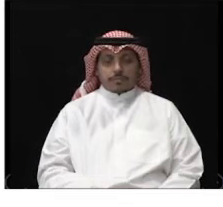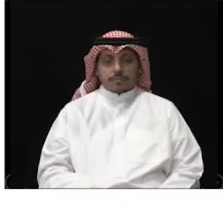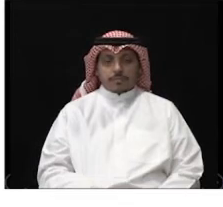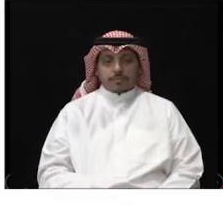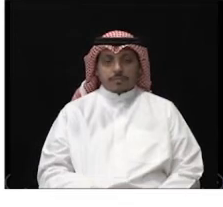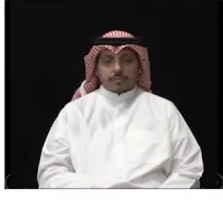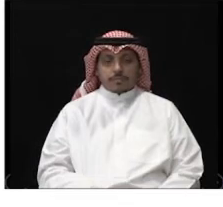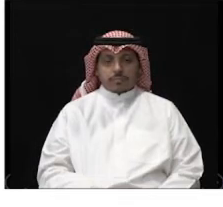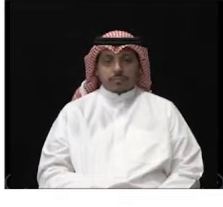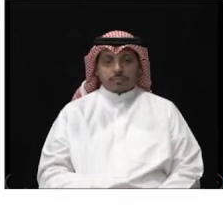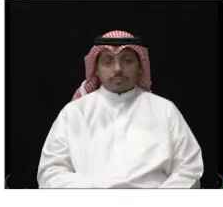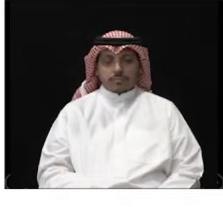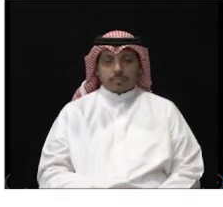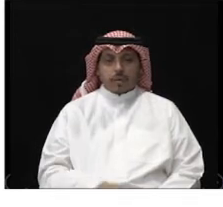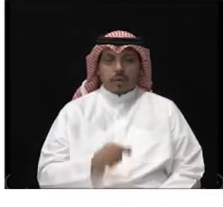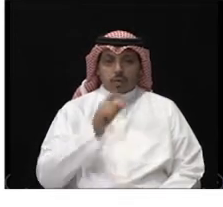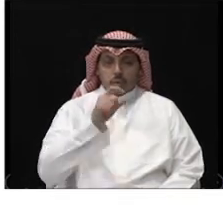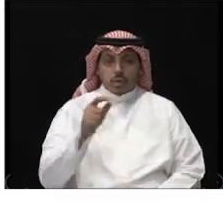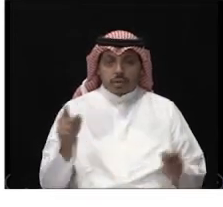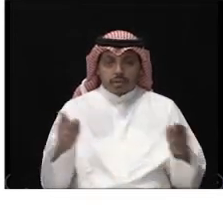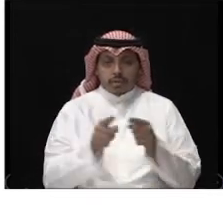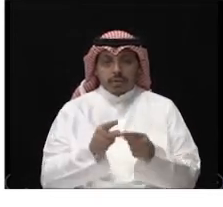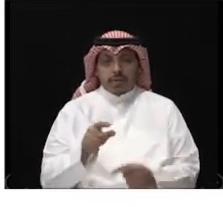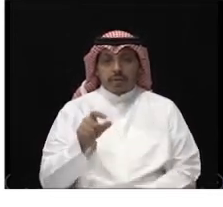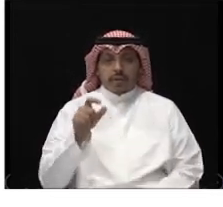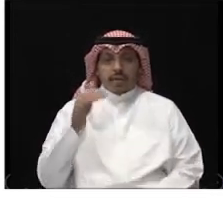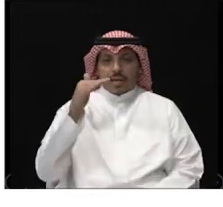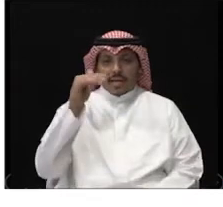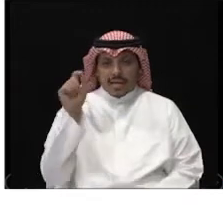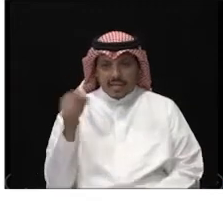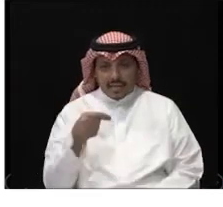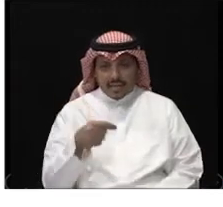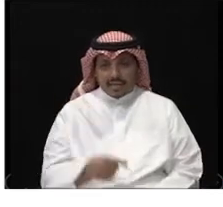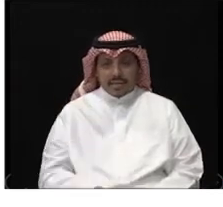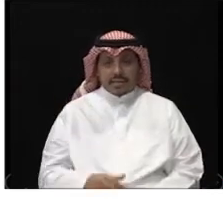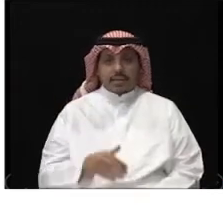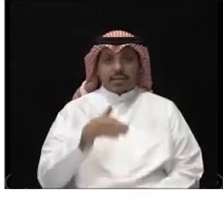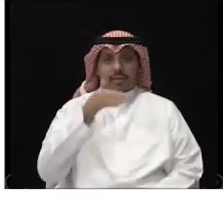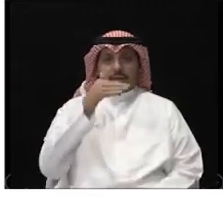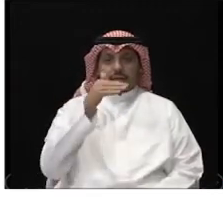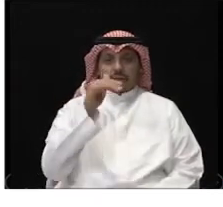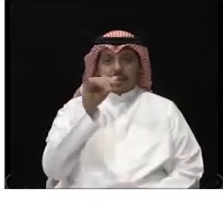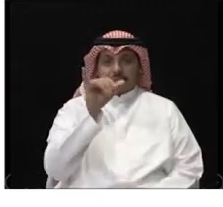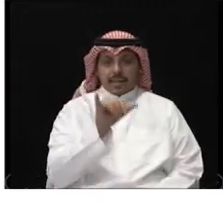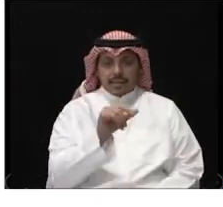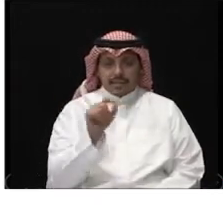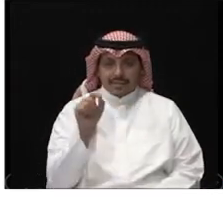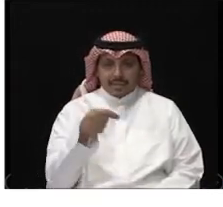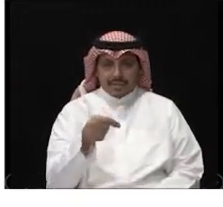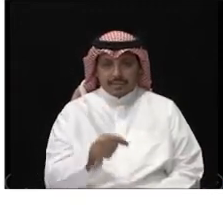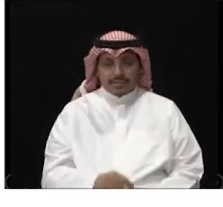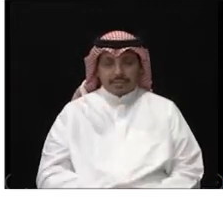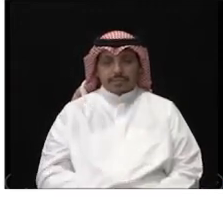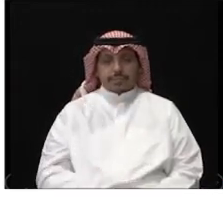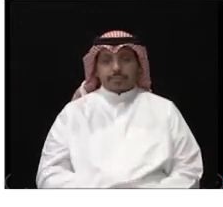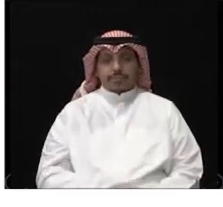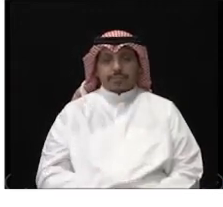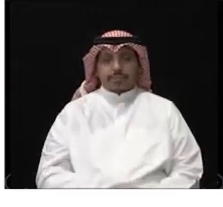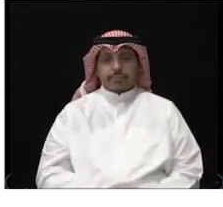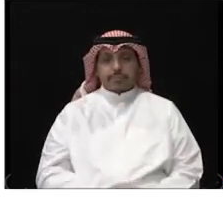ممتاز. إذن صوت القصير خي، والمد خي، لاحظ حرف المد وهذا الحرف